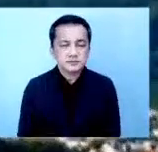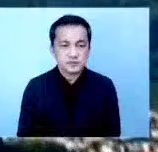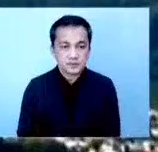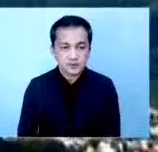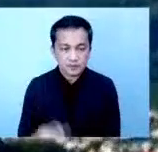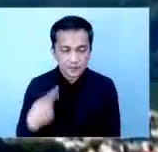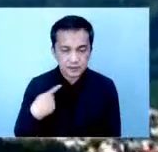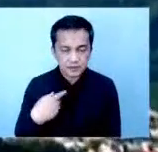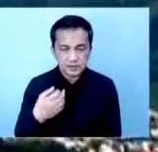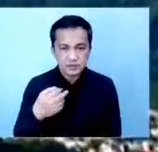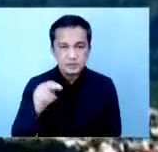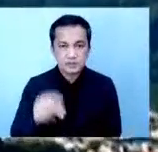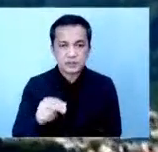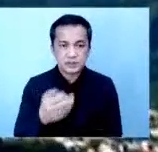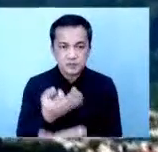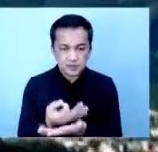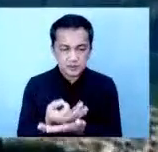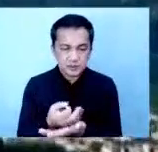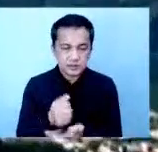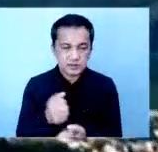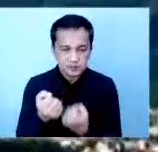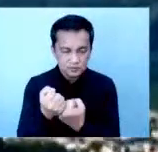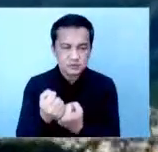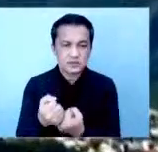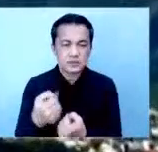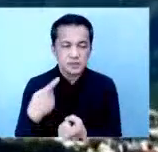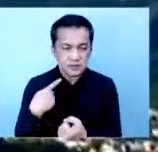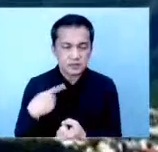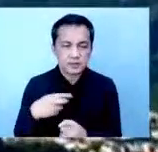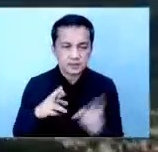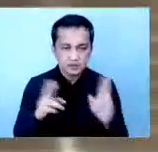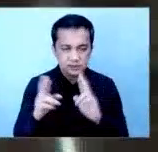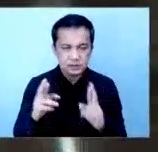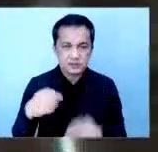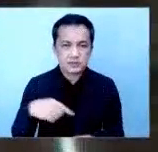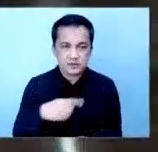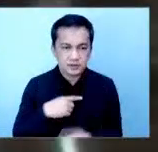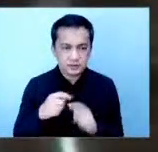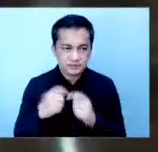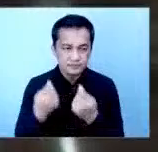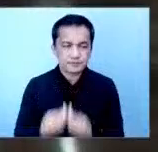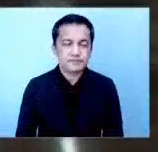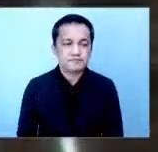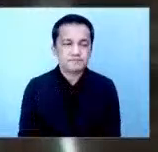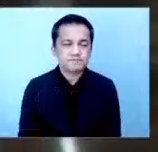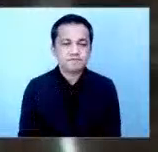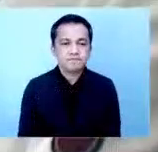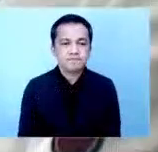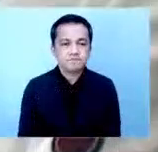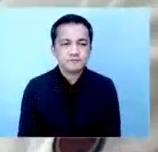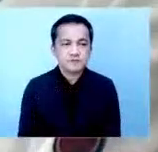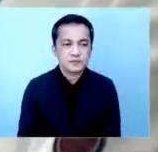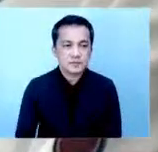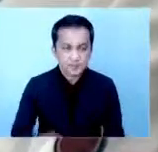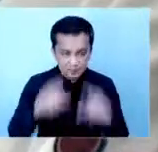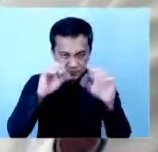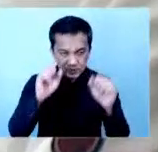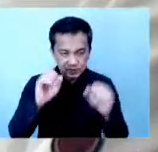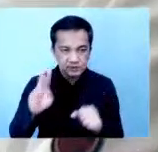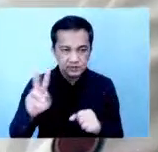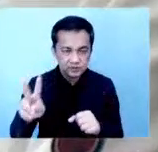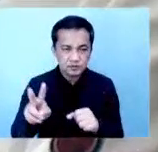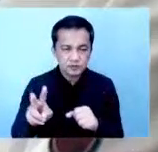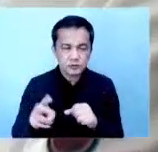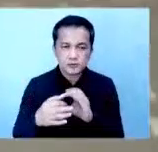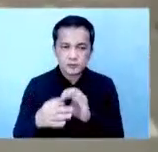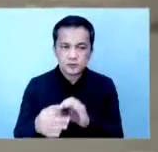ng financial assistance, nandyan po, ready po yung ating team. Nakisimpatya na rin si Pangulong Bongbong Marcos sa mga apektado ng